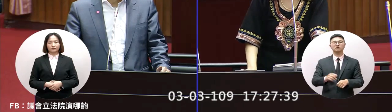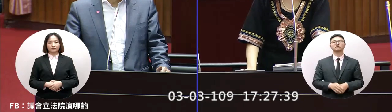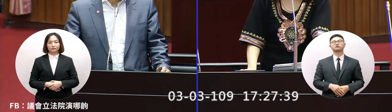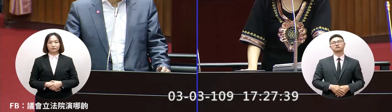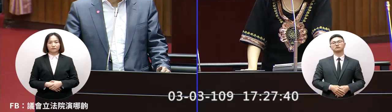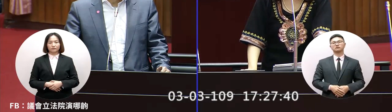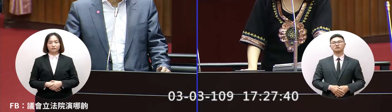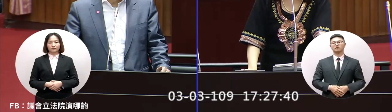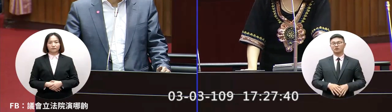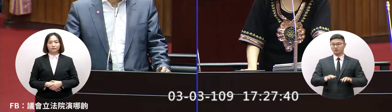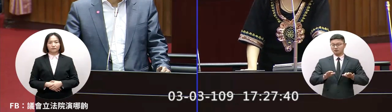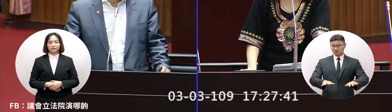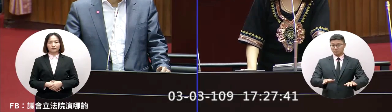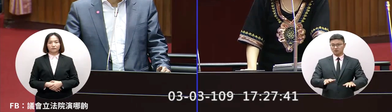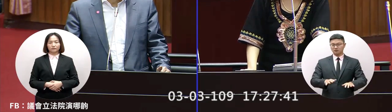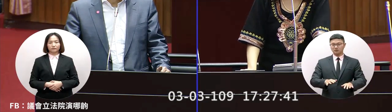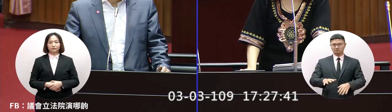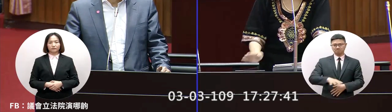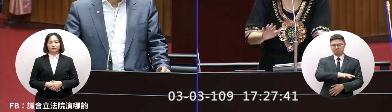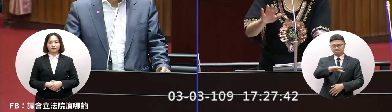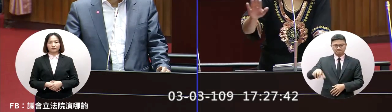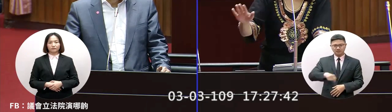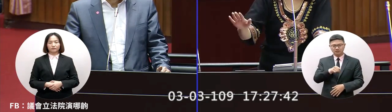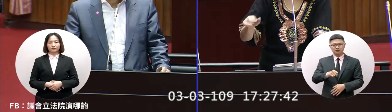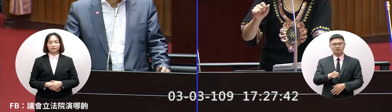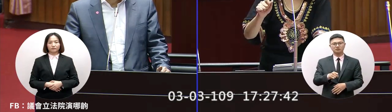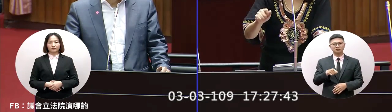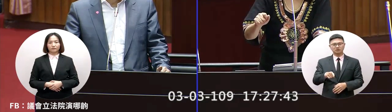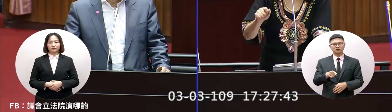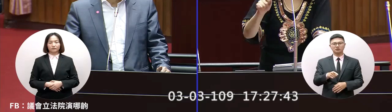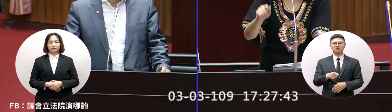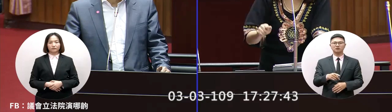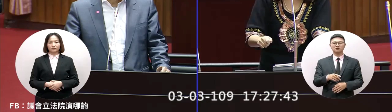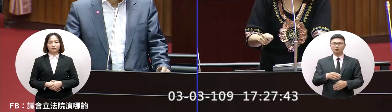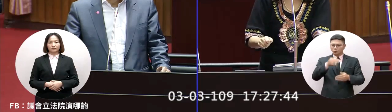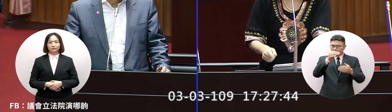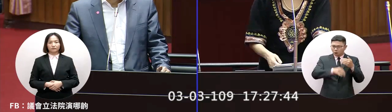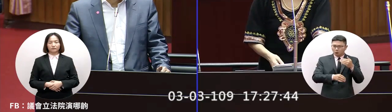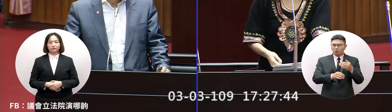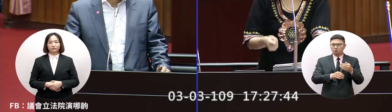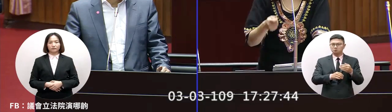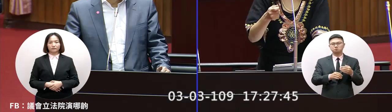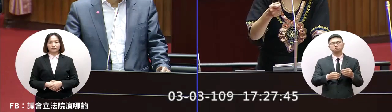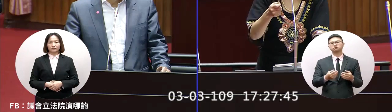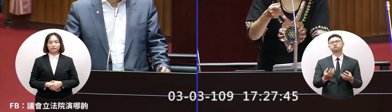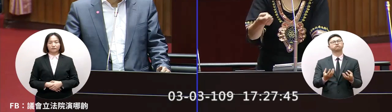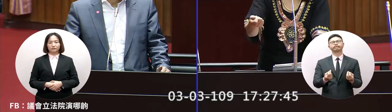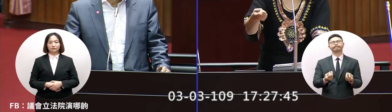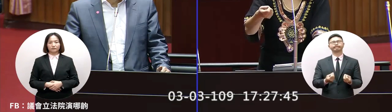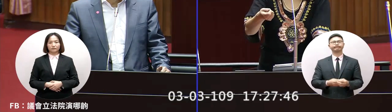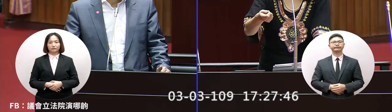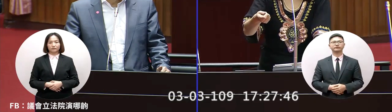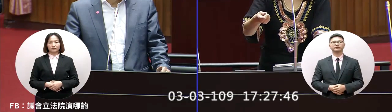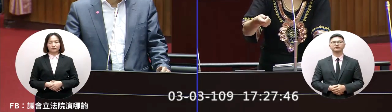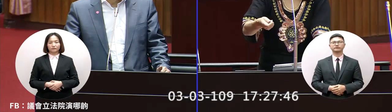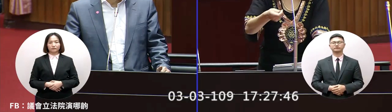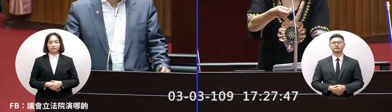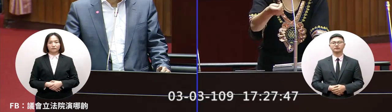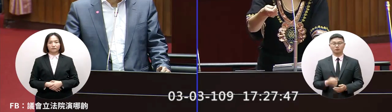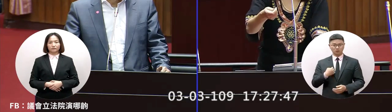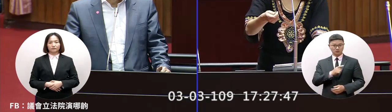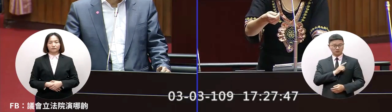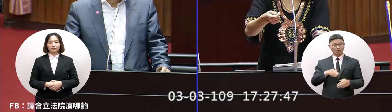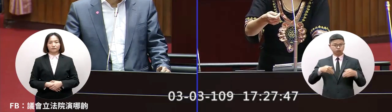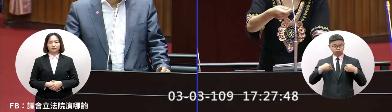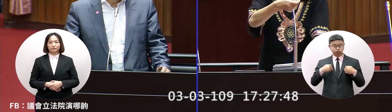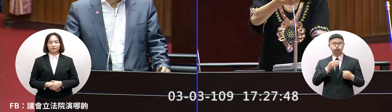本上并没有一个真的全部全然的统一的一个规定。所以呢，我刚刚讲我很乖嘛，但是